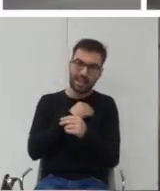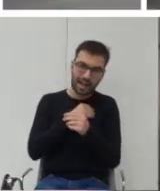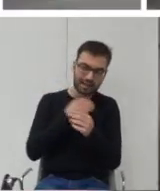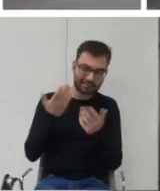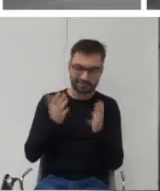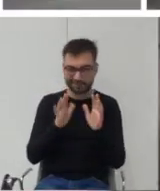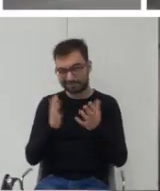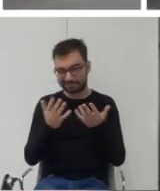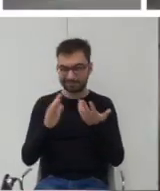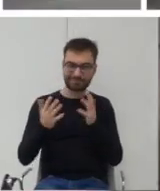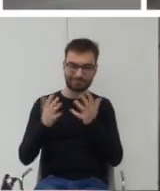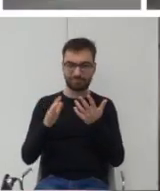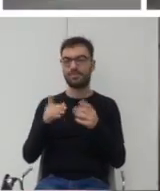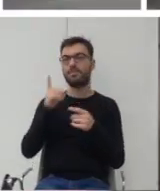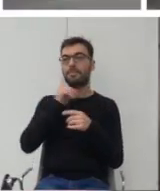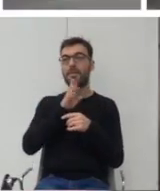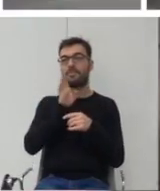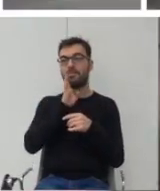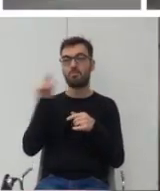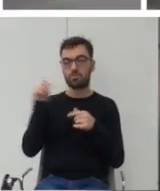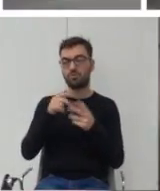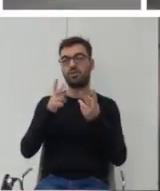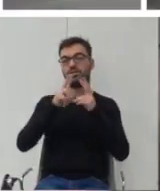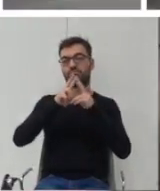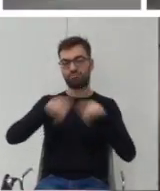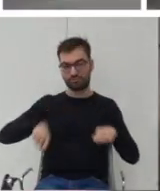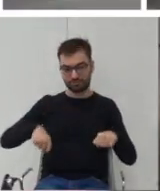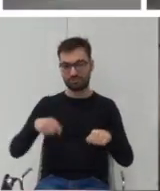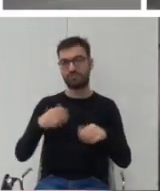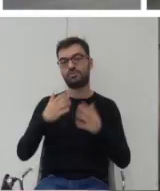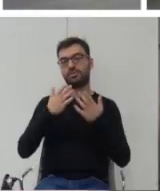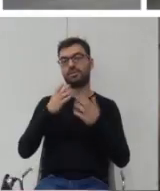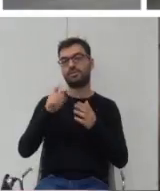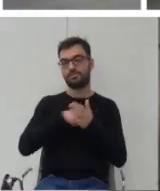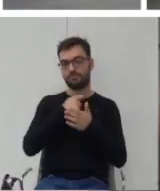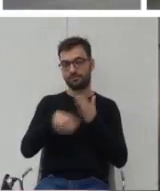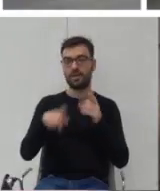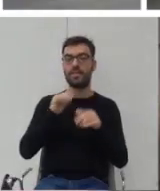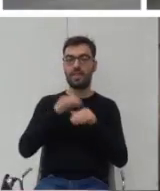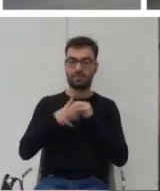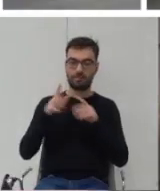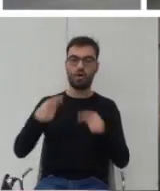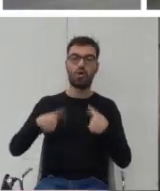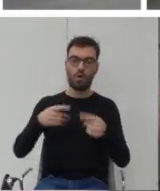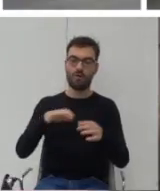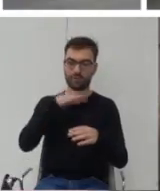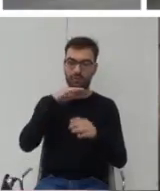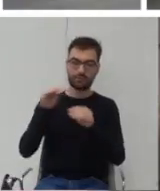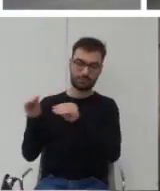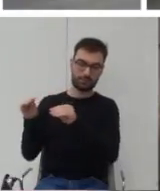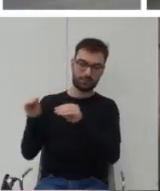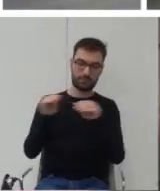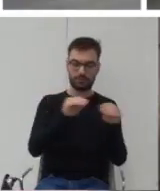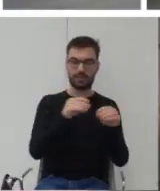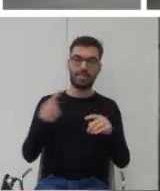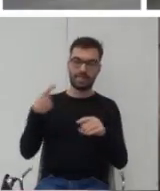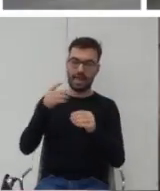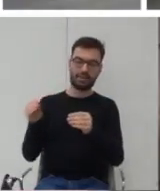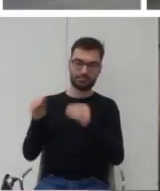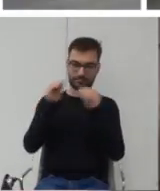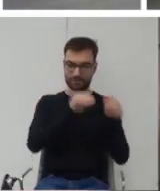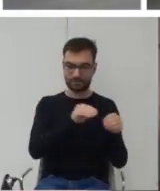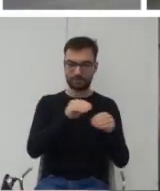nielegalny, generalnie prawdopodobnie będziemy musieli go zlikwidować, na szczęście ma koła, więc po prostu przejedziemy nim gdzieś